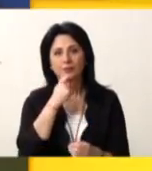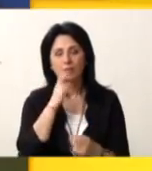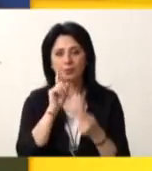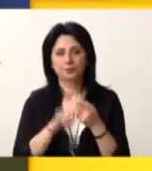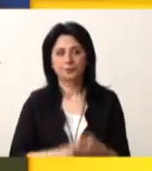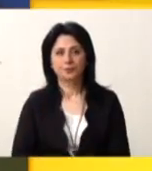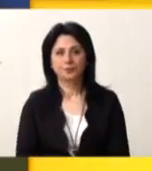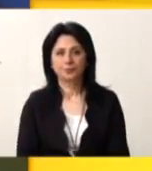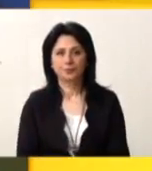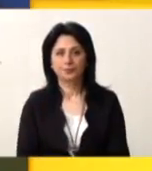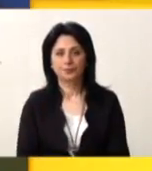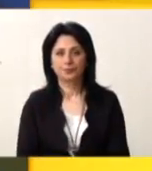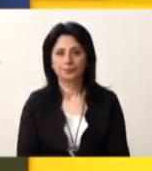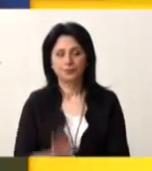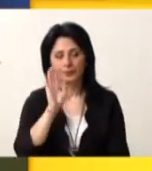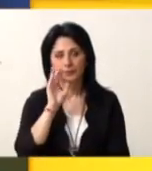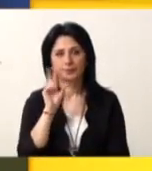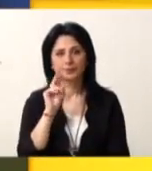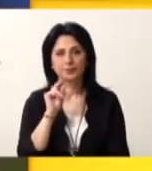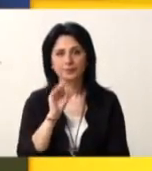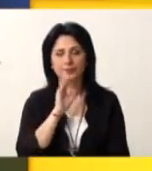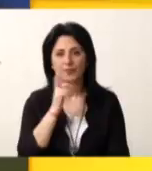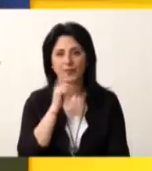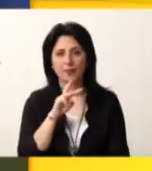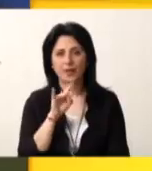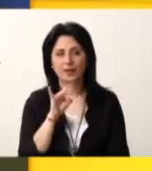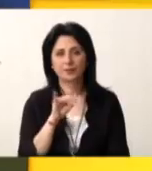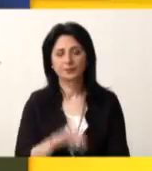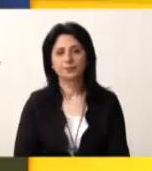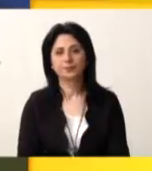გორთება. დილამშვიდობისა გისმენთ. დილამშვიდობისა, ქალბატონო მარი.